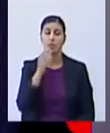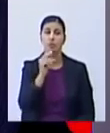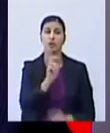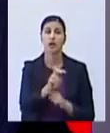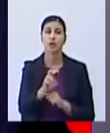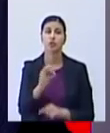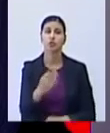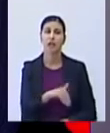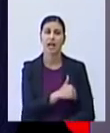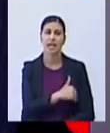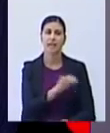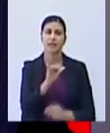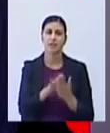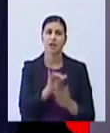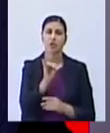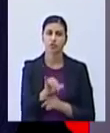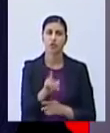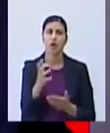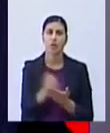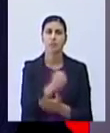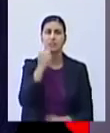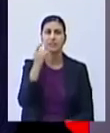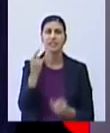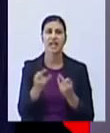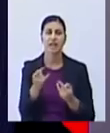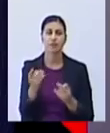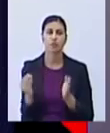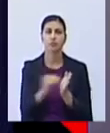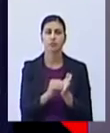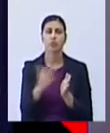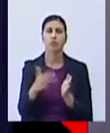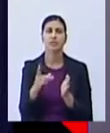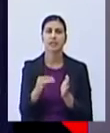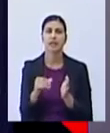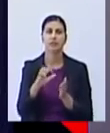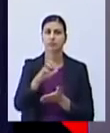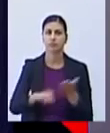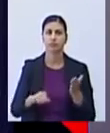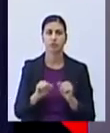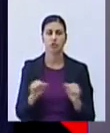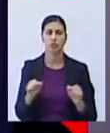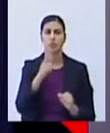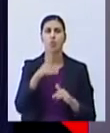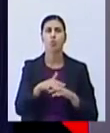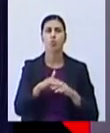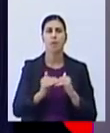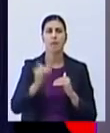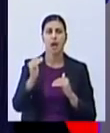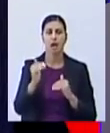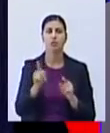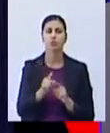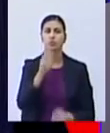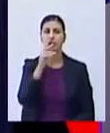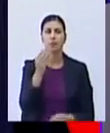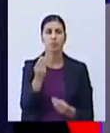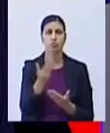ეს სოციალური აგენტები, ვიღაცასთან მივლენ სახლში, უპოვიან სახლში ძველ ტელევიზორს და იმ 30 ლარიან შემწეობასაც ართმევენ, ტოვებენ საერთოდ ლუკმაპურო, წამლის